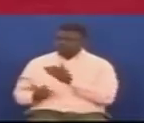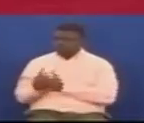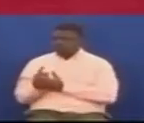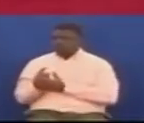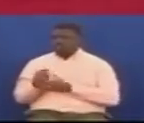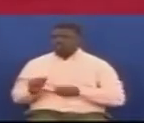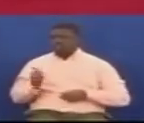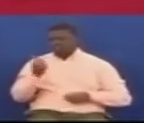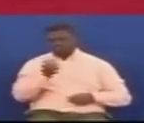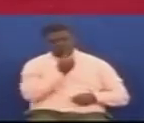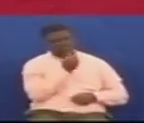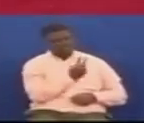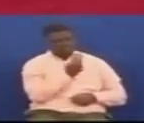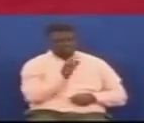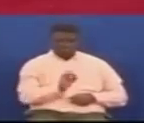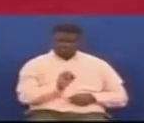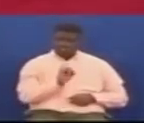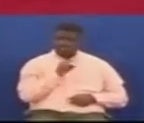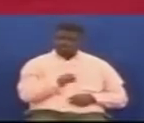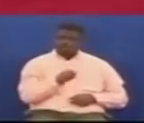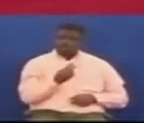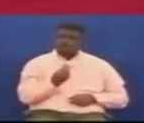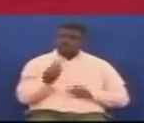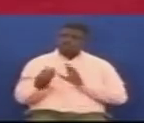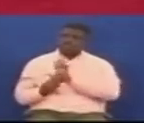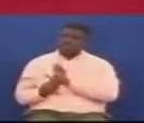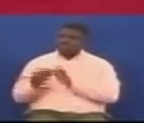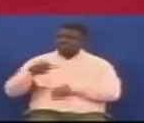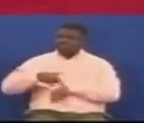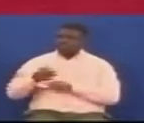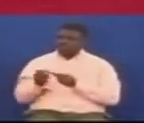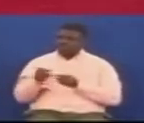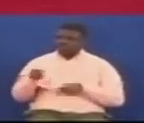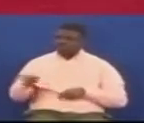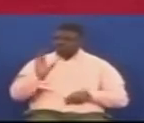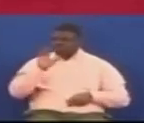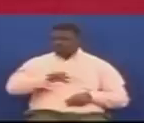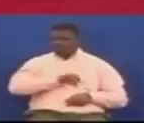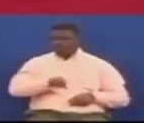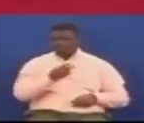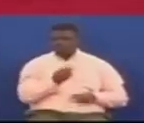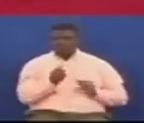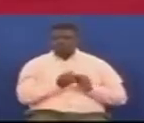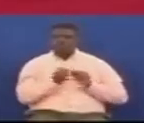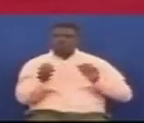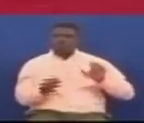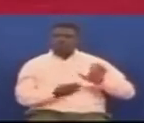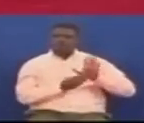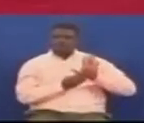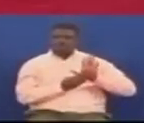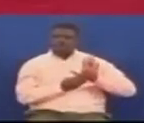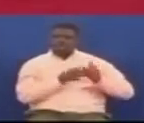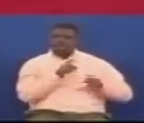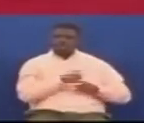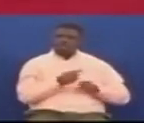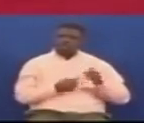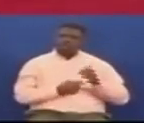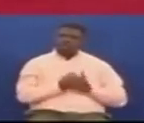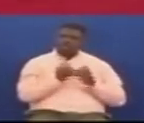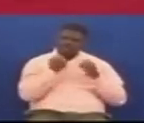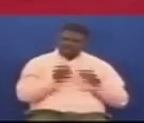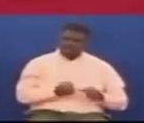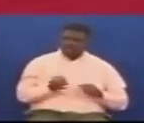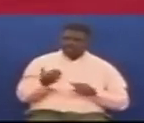shilingi trilioni 20.29 katika kipindi kama hicho mwaka 2018. Na hii ilitokana na jitihada za benki